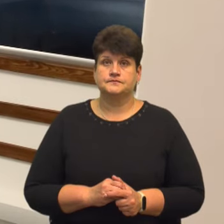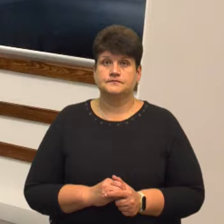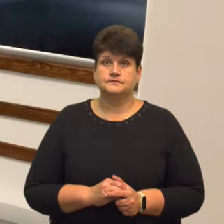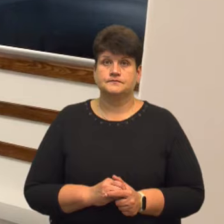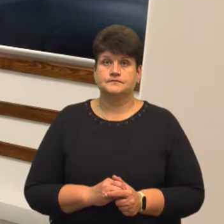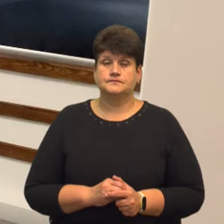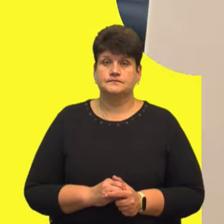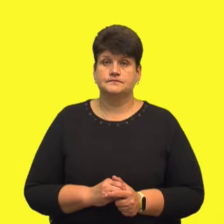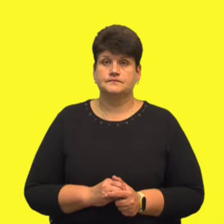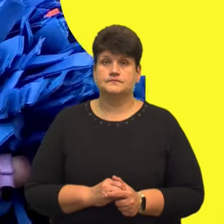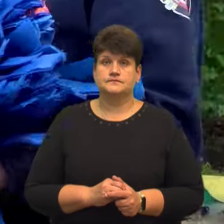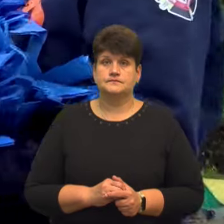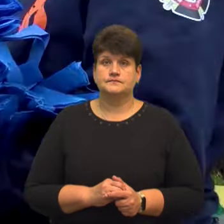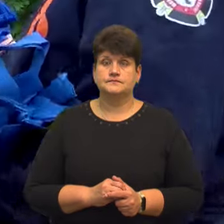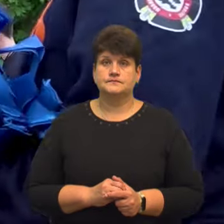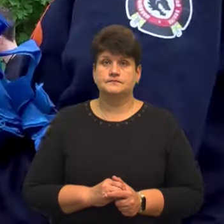Тернопіль